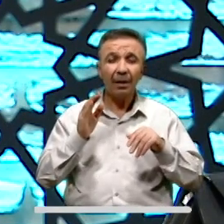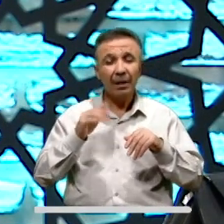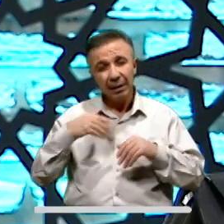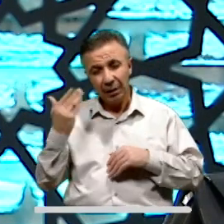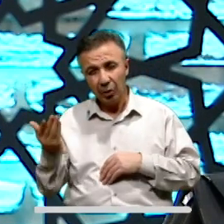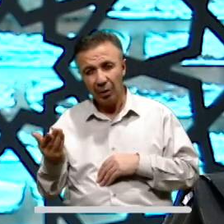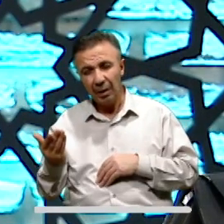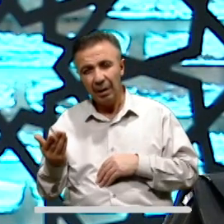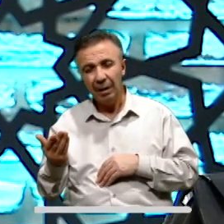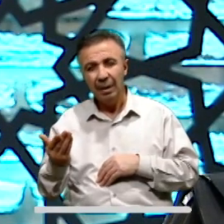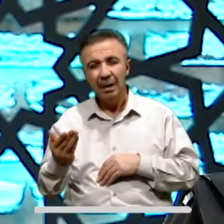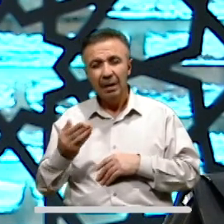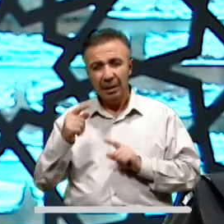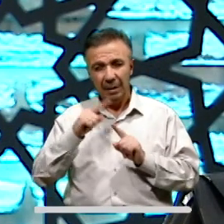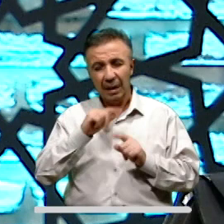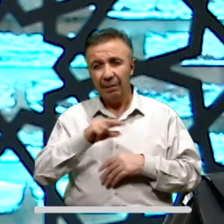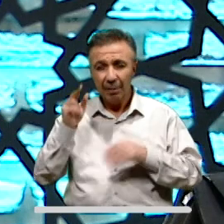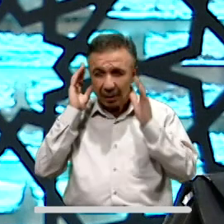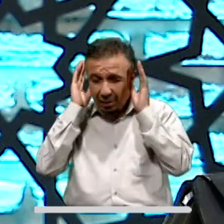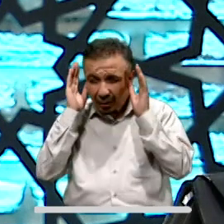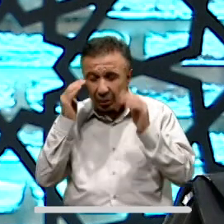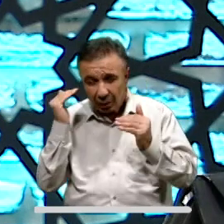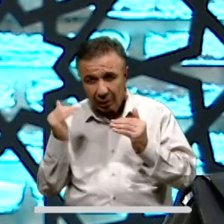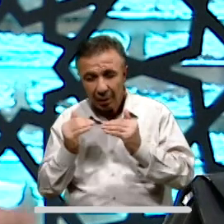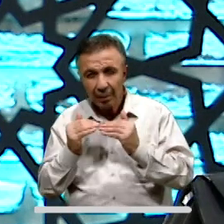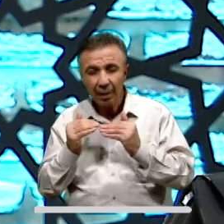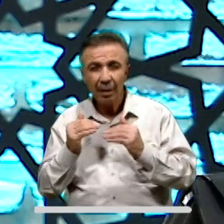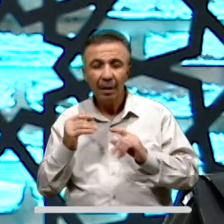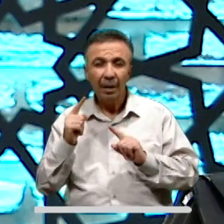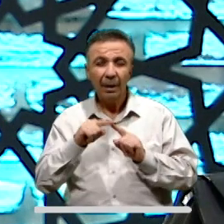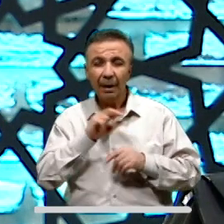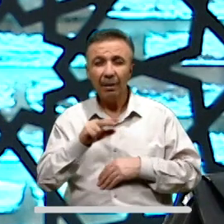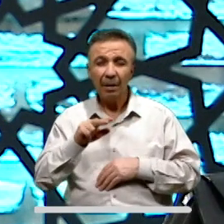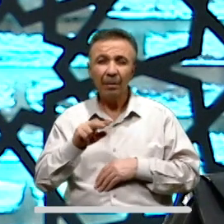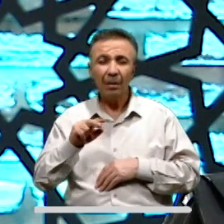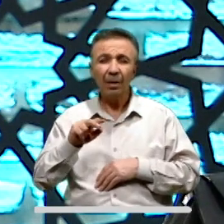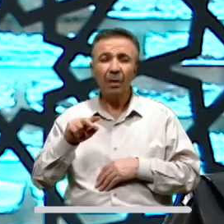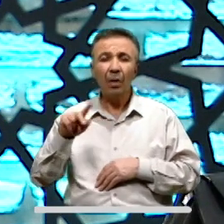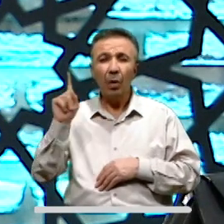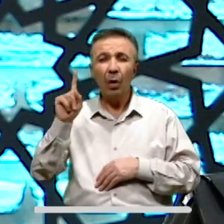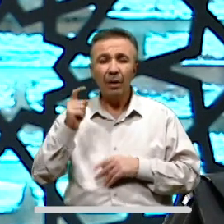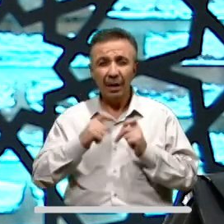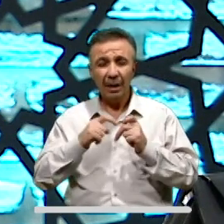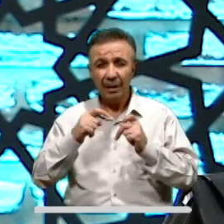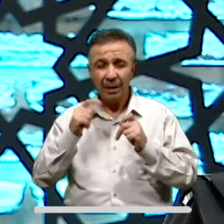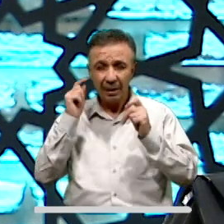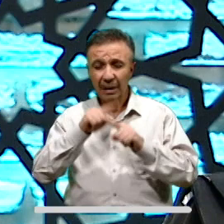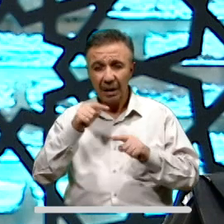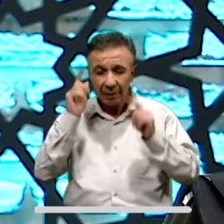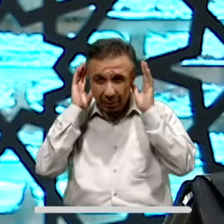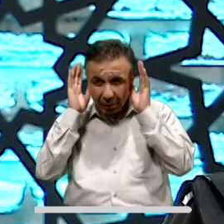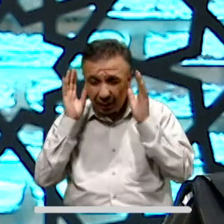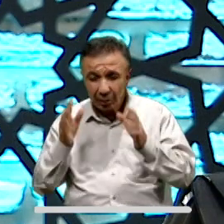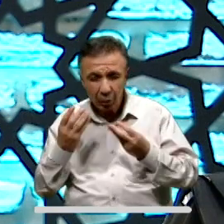imama uyduğumda cemaat artık teravihten belki bir 10 rekat kılmış oluyor. Bu durumda eksik kalan